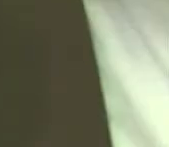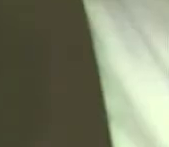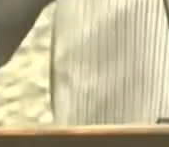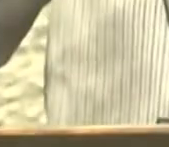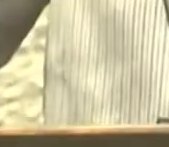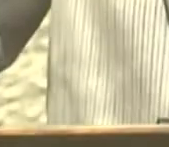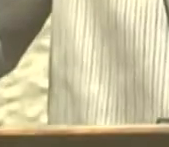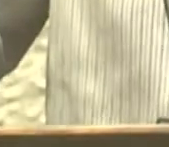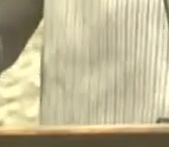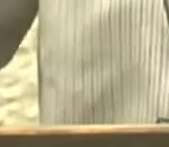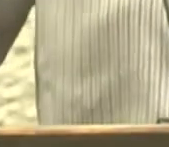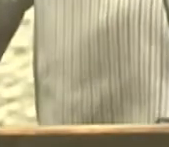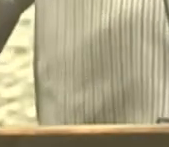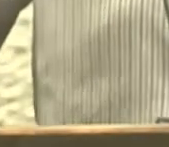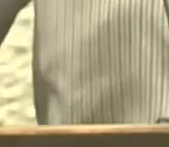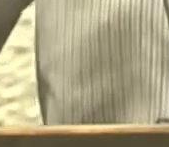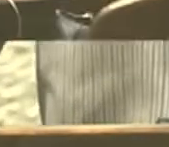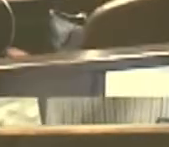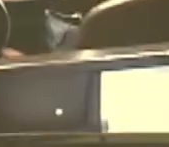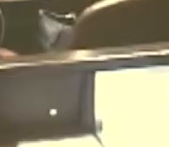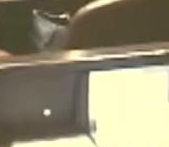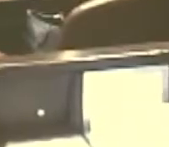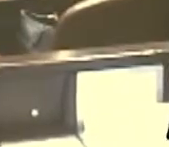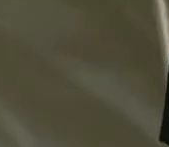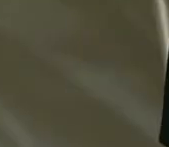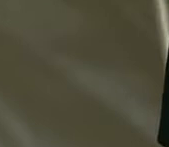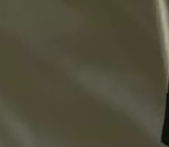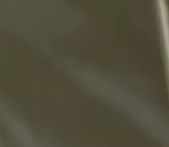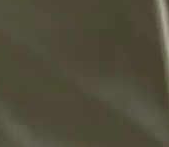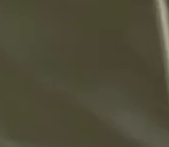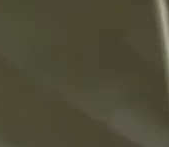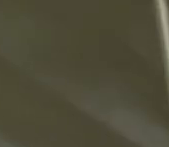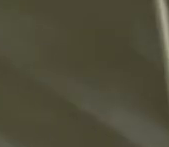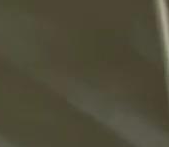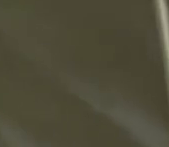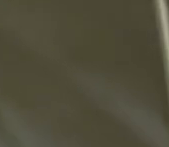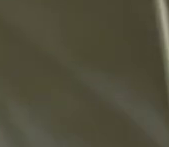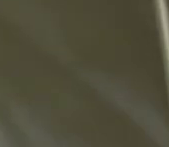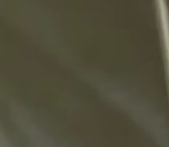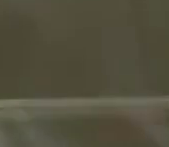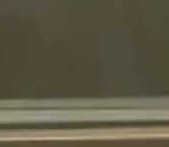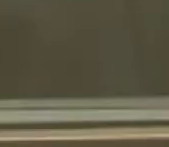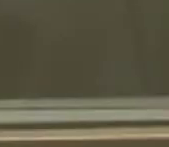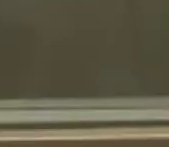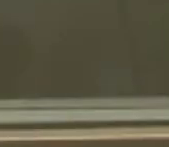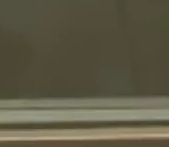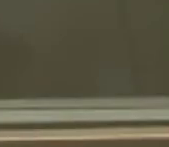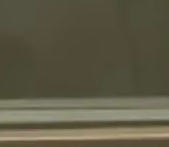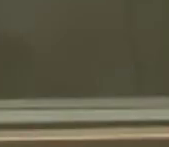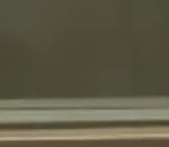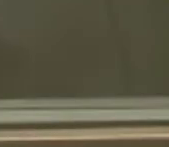שלום וערב טוב לכם, אתם איתנו כאן בערב טוב כנסת, זוהי מהדורת החדשות שלנו כאן בערוץ כנסת. הרבה נושאים